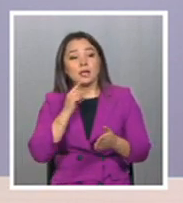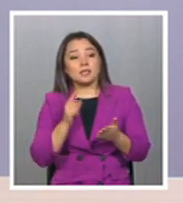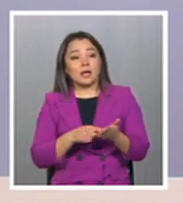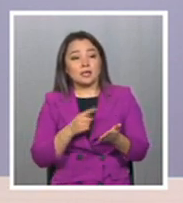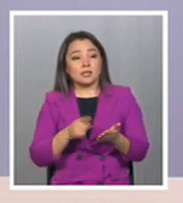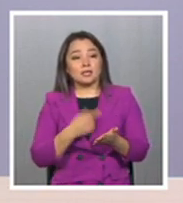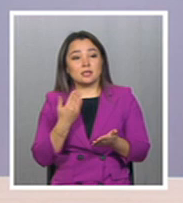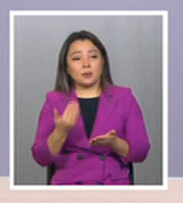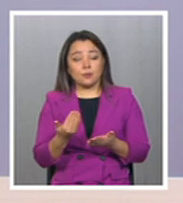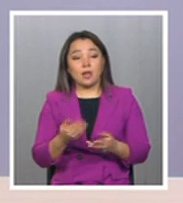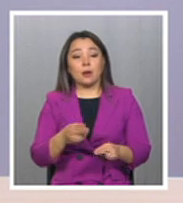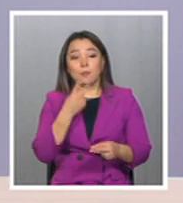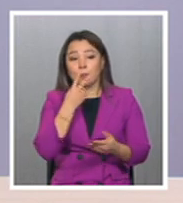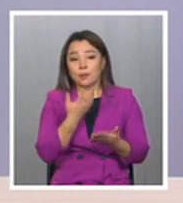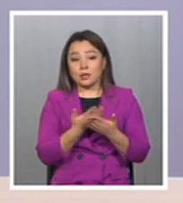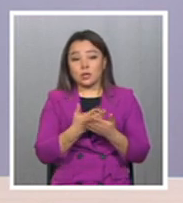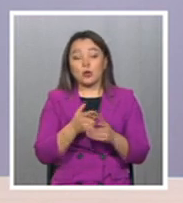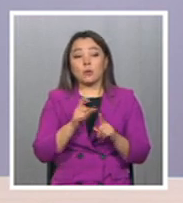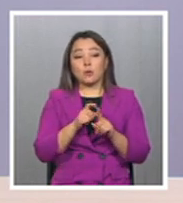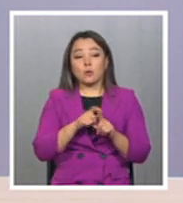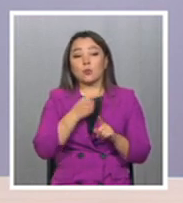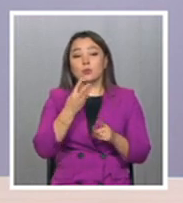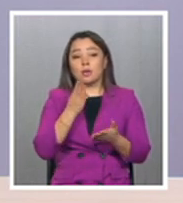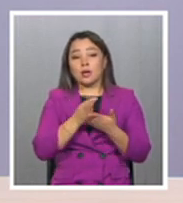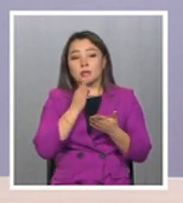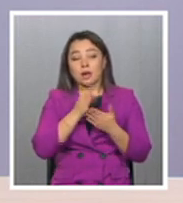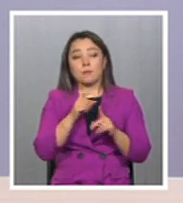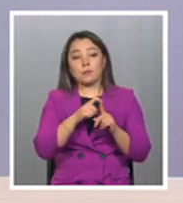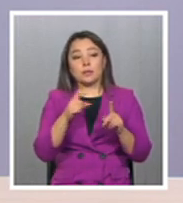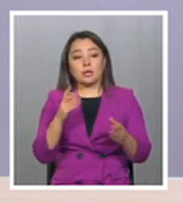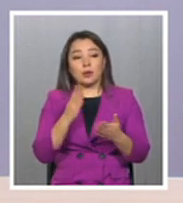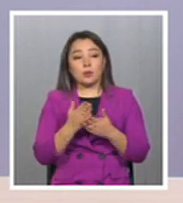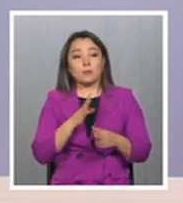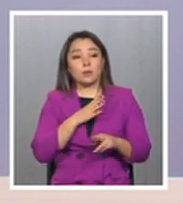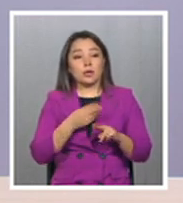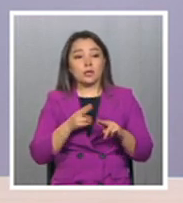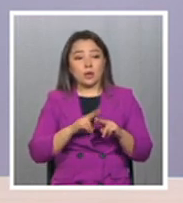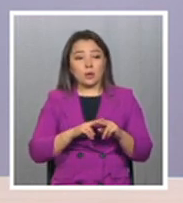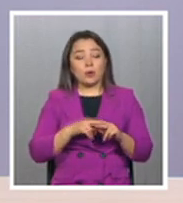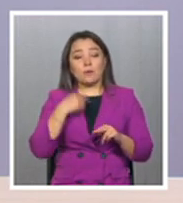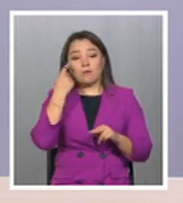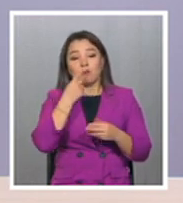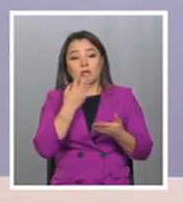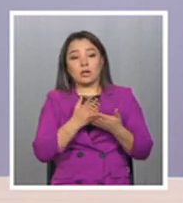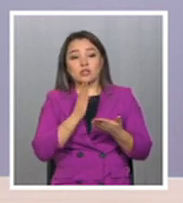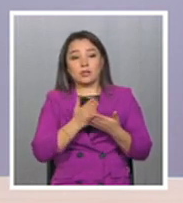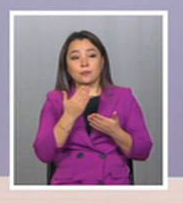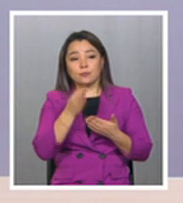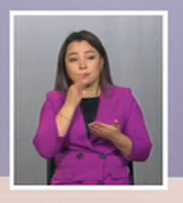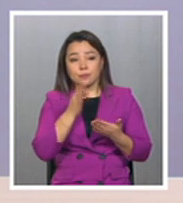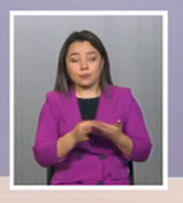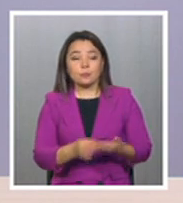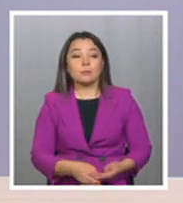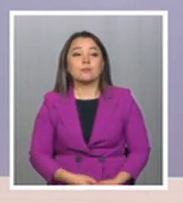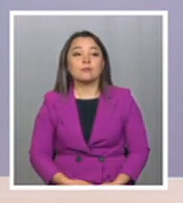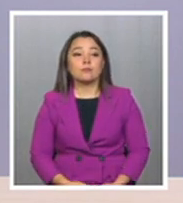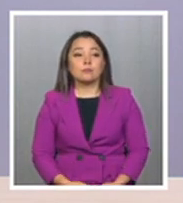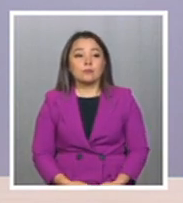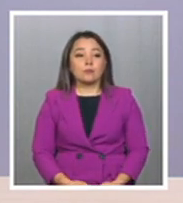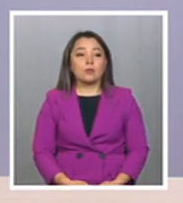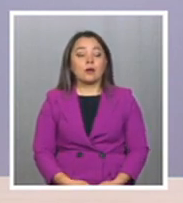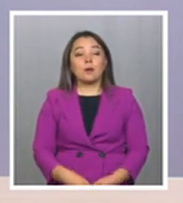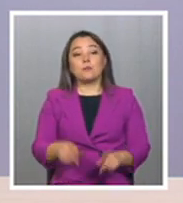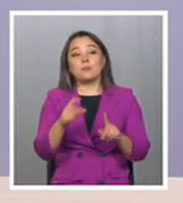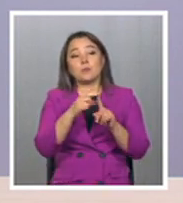страницах. Посмотрите, сколько слов с предлогами были в этих выражениях. А